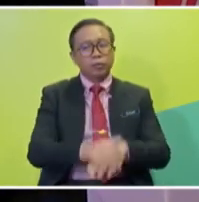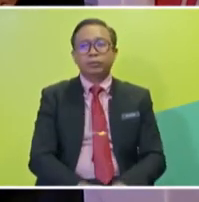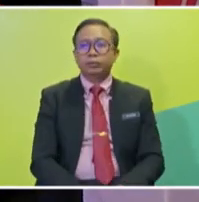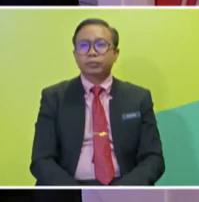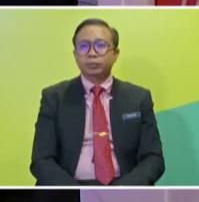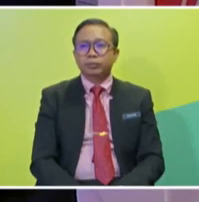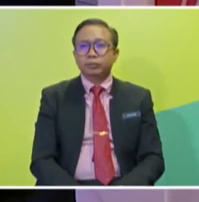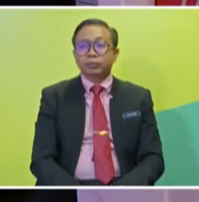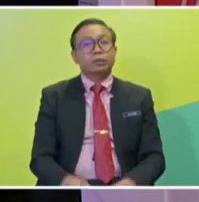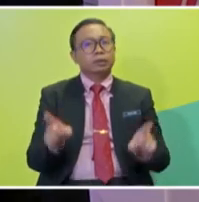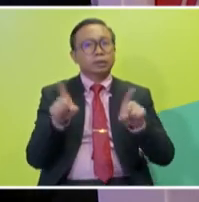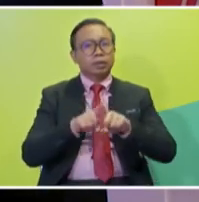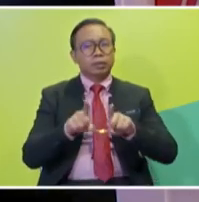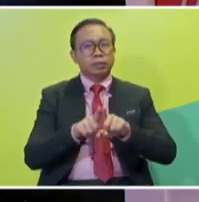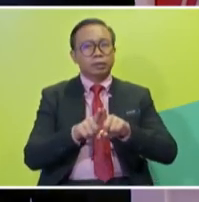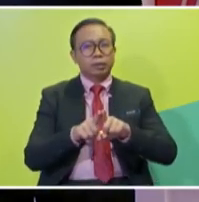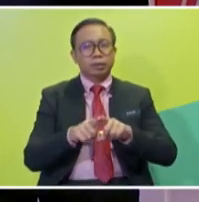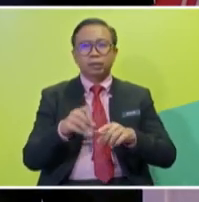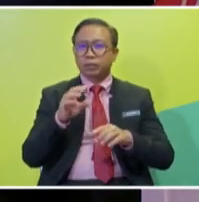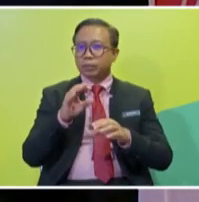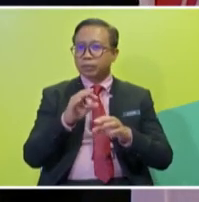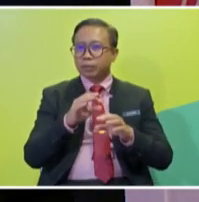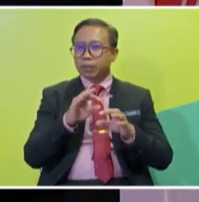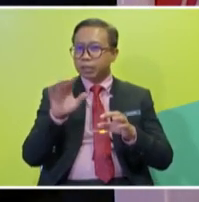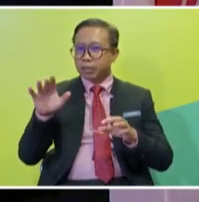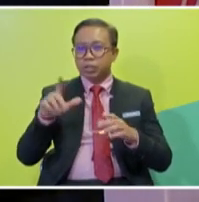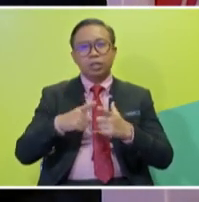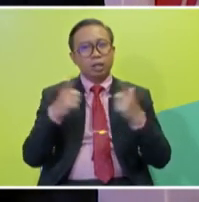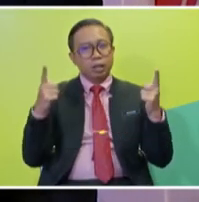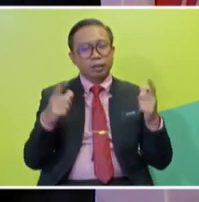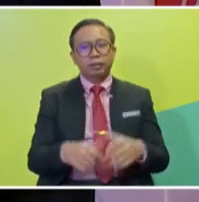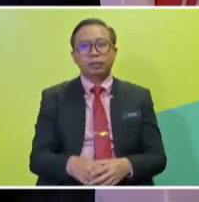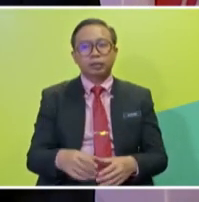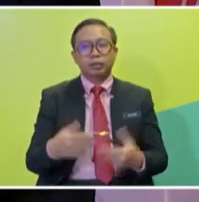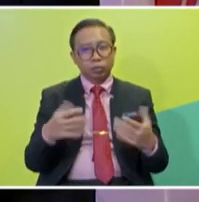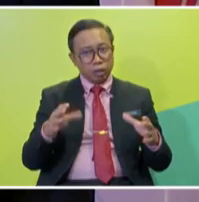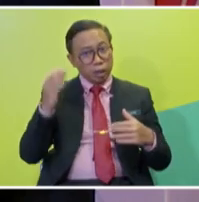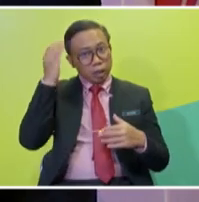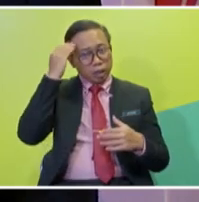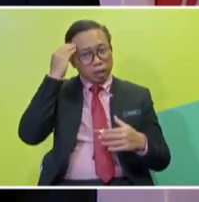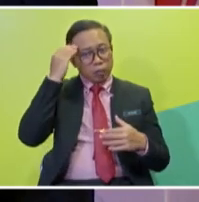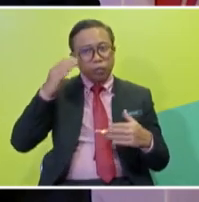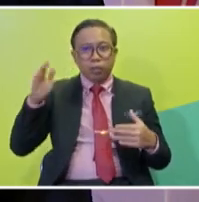tapi sebenarnya sama istilah yang berbisa jadi rasa macam udah tahu ya